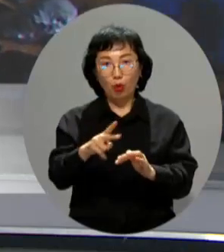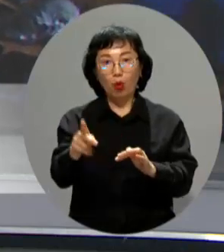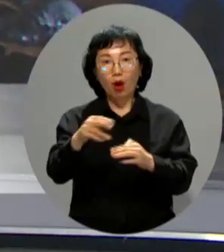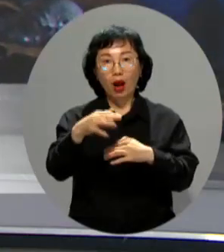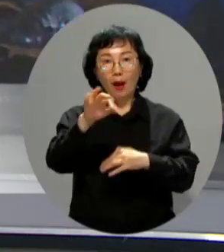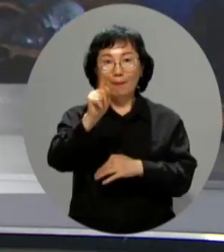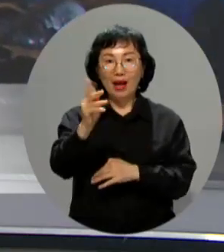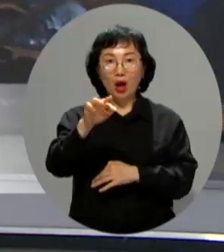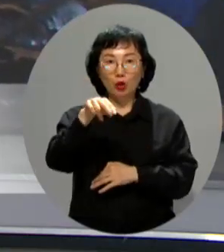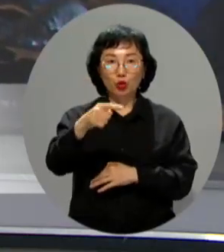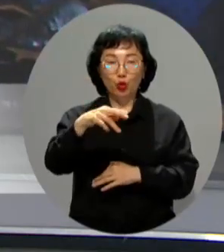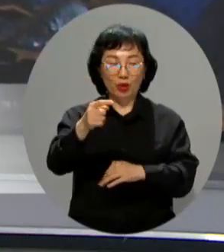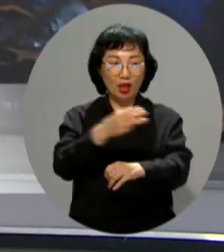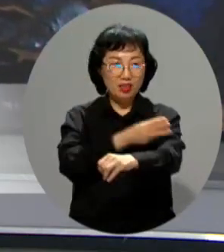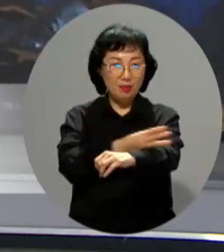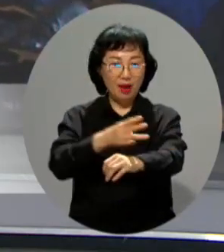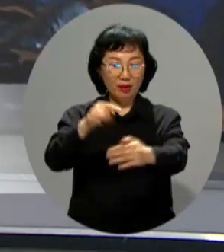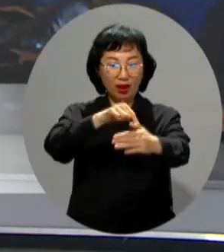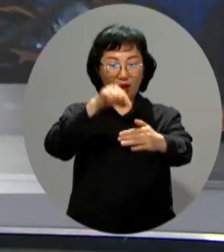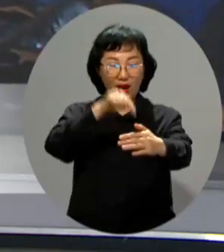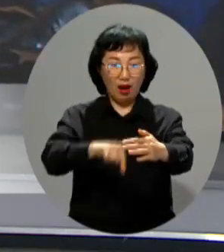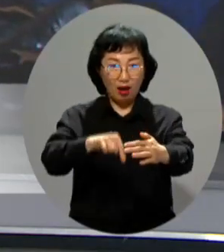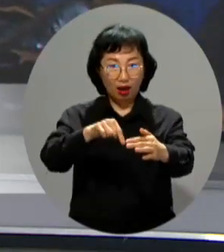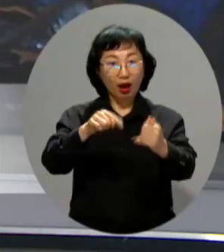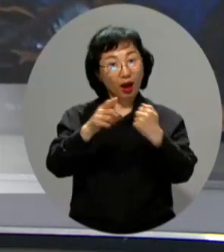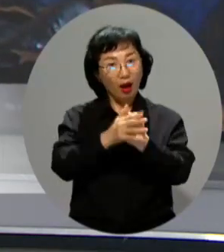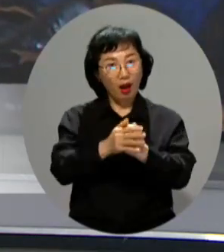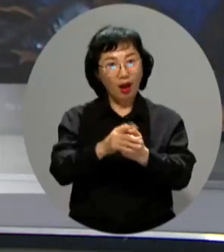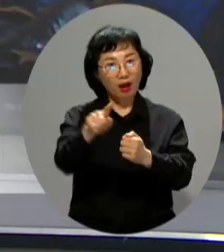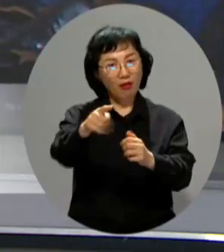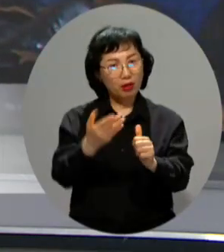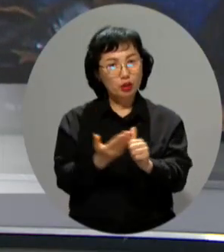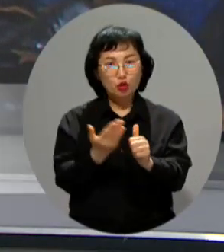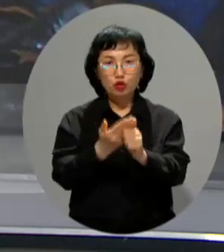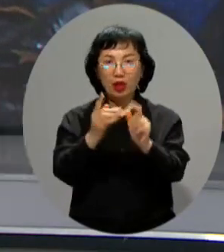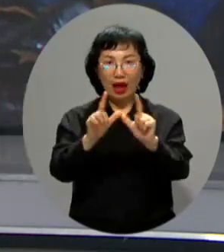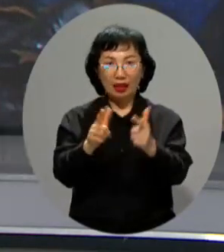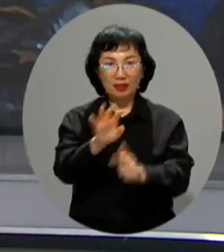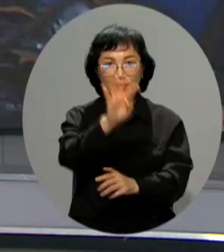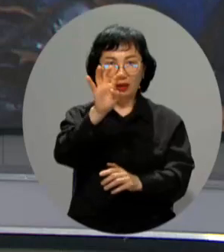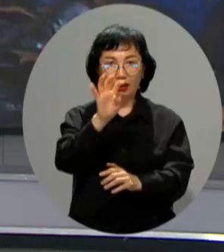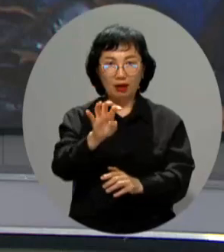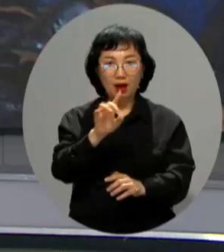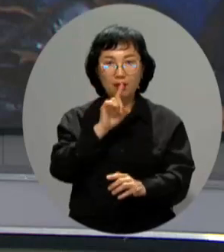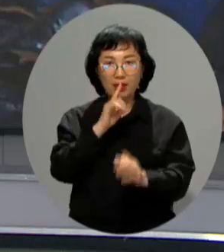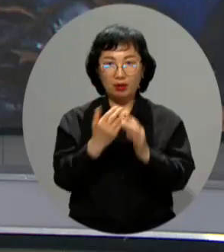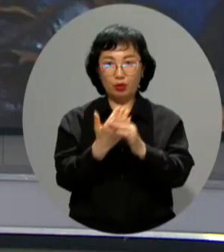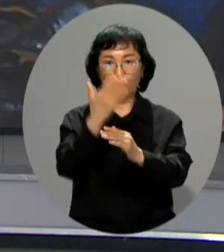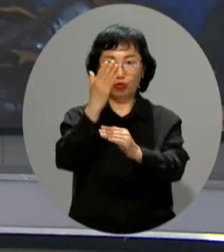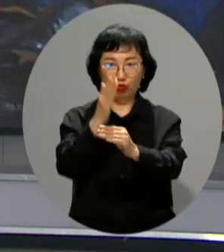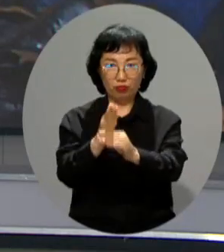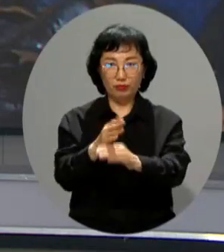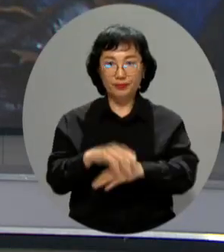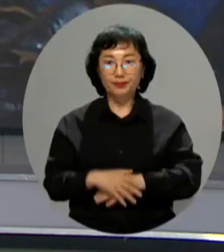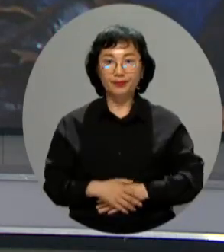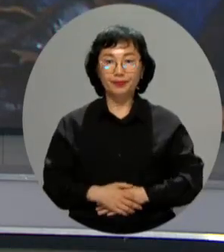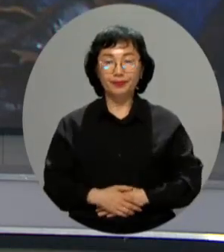방조제로 둘러싸인 새만금 내해가 해파리를 양산하고 있는 것 아니냐는 지적에 우려가 큽니다. 전재훈